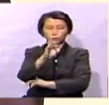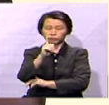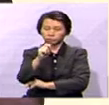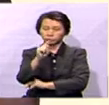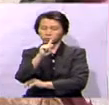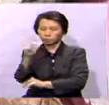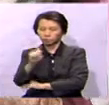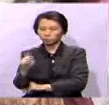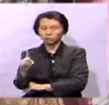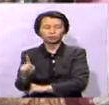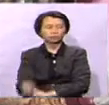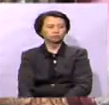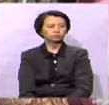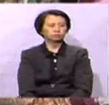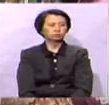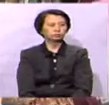DFTZ.